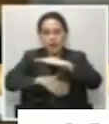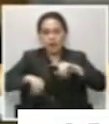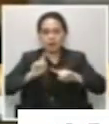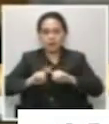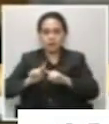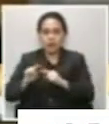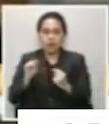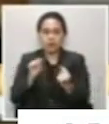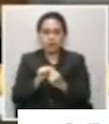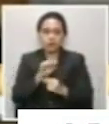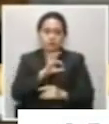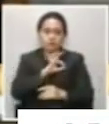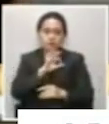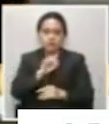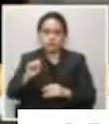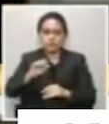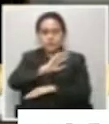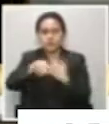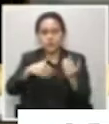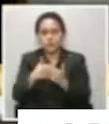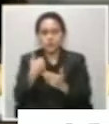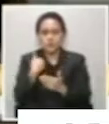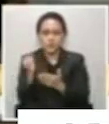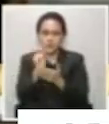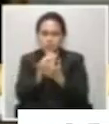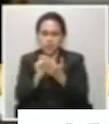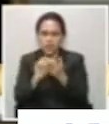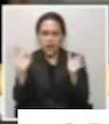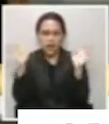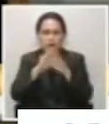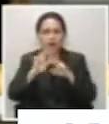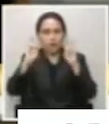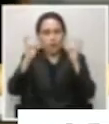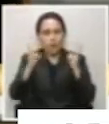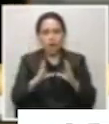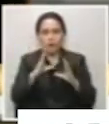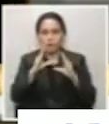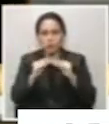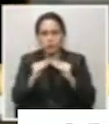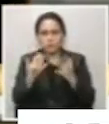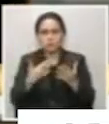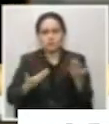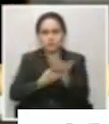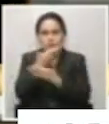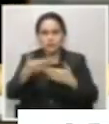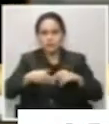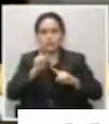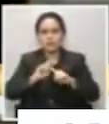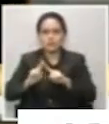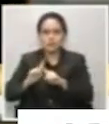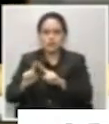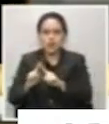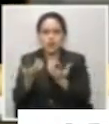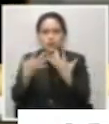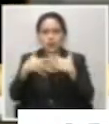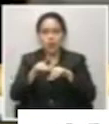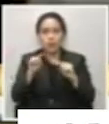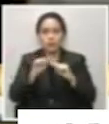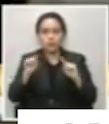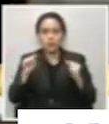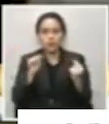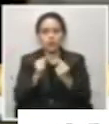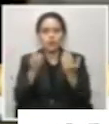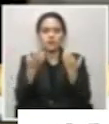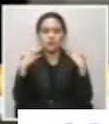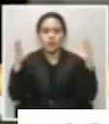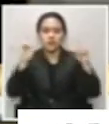นเพื่อนสมาชิกนำมาเขียนเป็นญัตติบ้างเป็นเงื่อนไขการเข้าร่วมรัฐบาลบ้าง